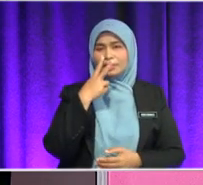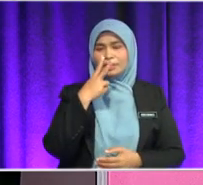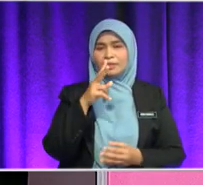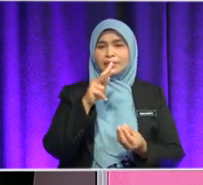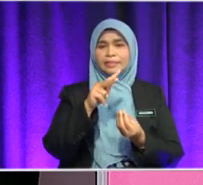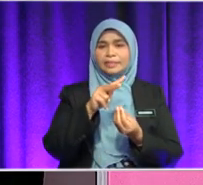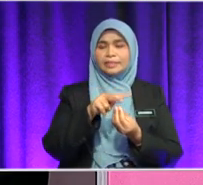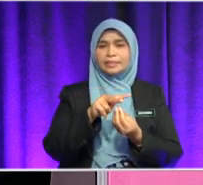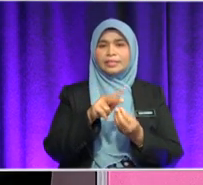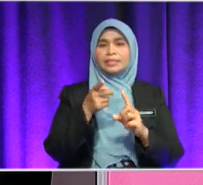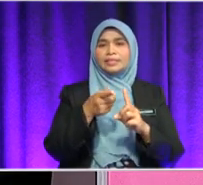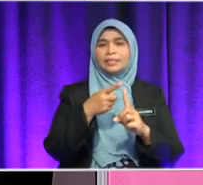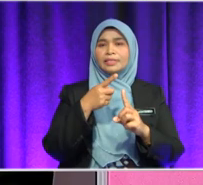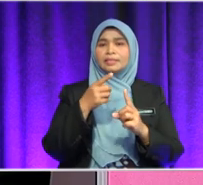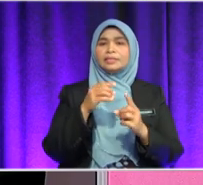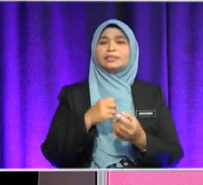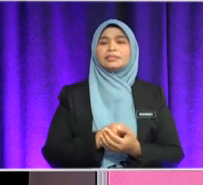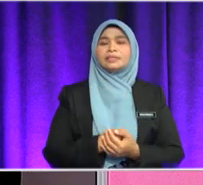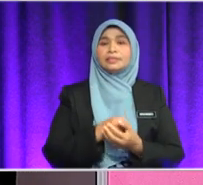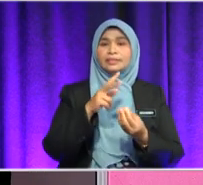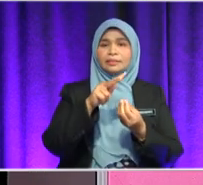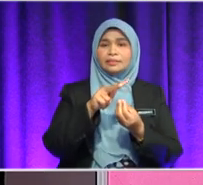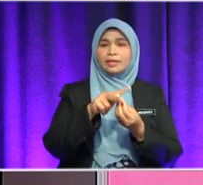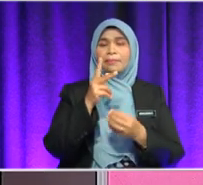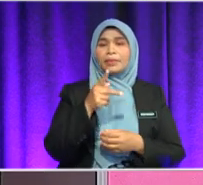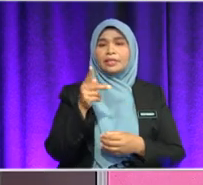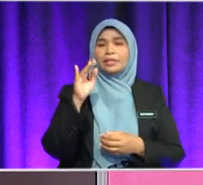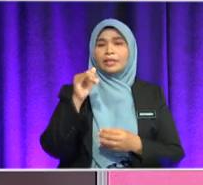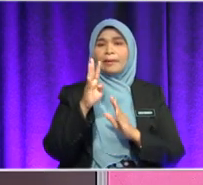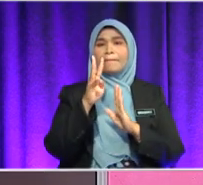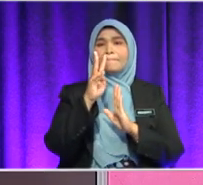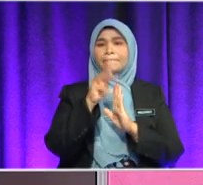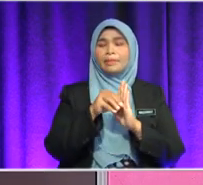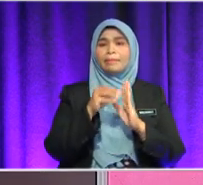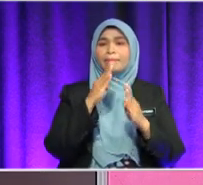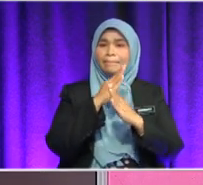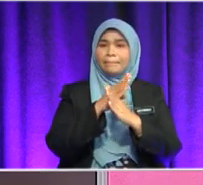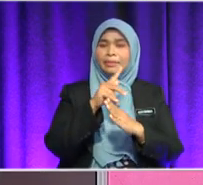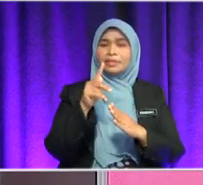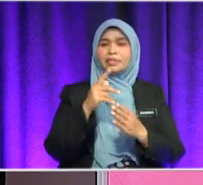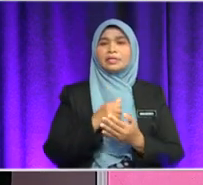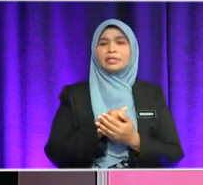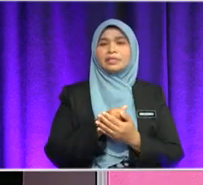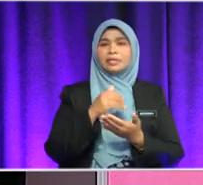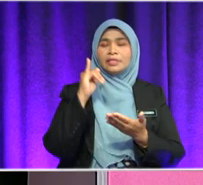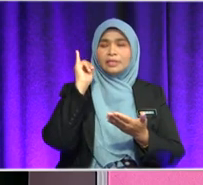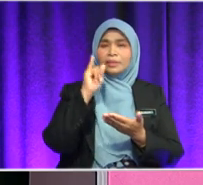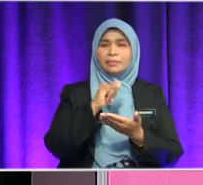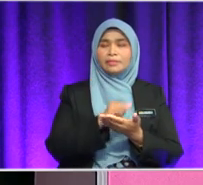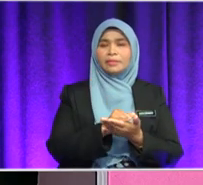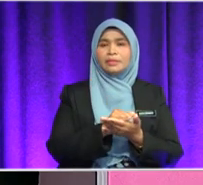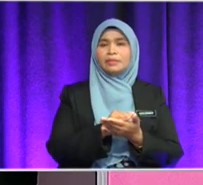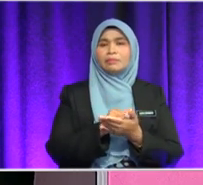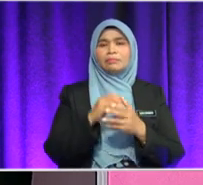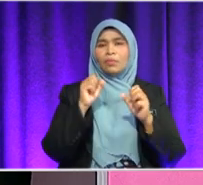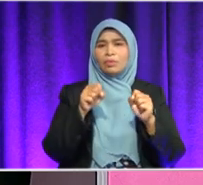dari sudut kesannya karena yang membatalkan Imani daripada rusak segala Amalan kita dan beramal sebelum kita